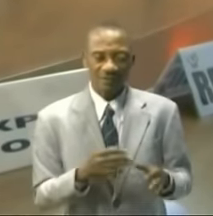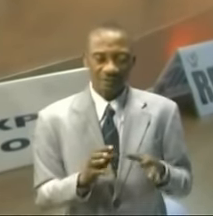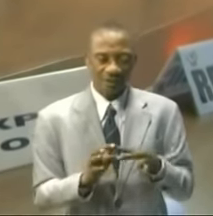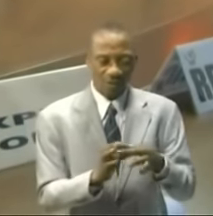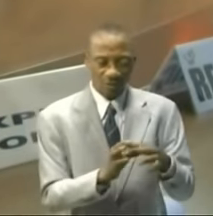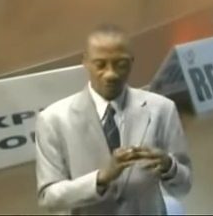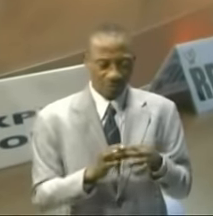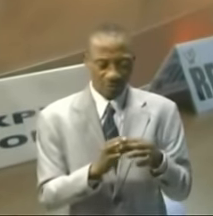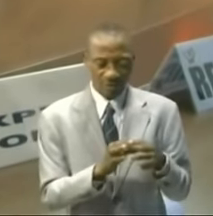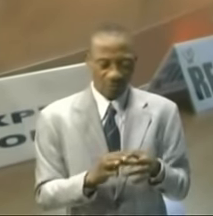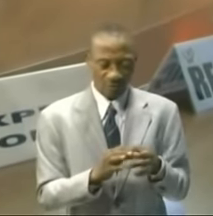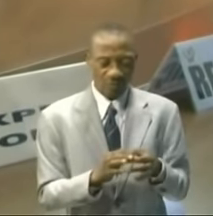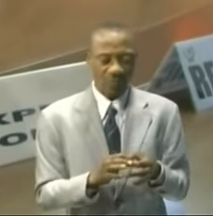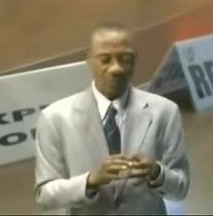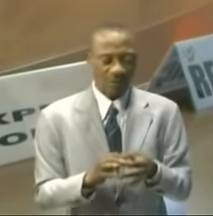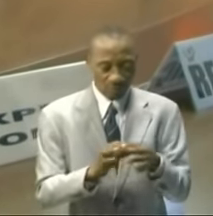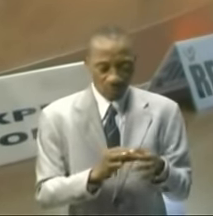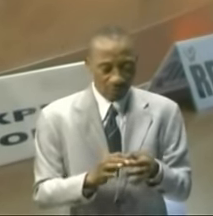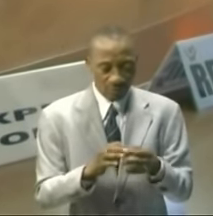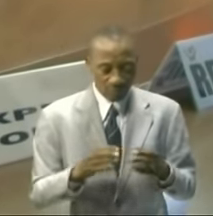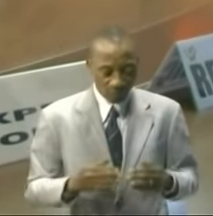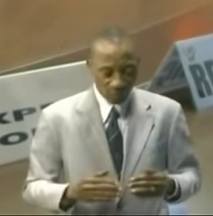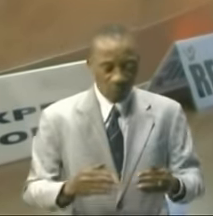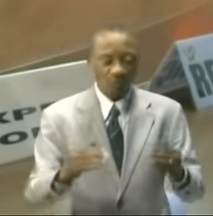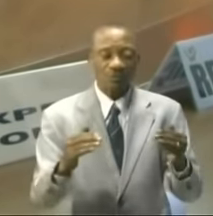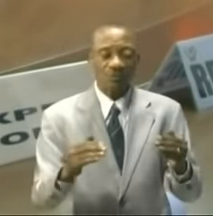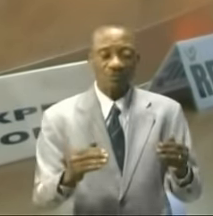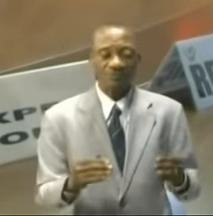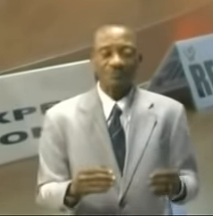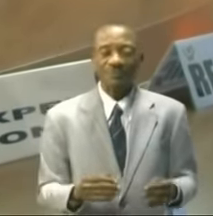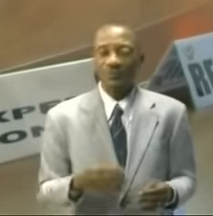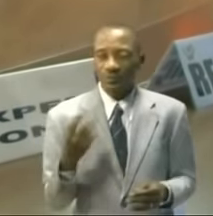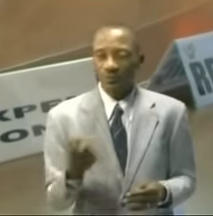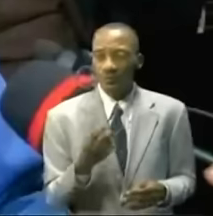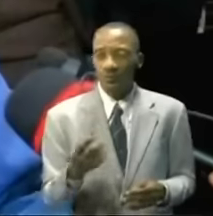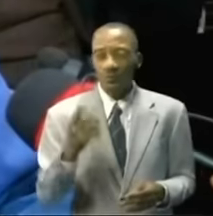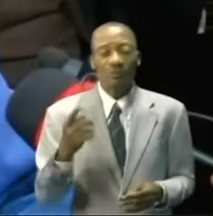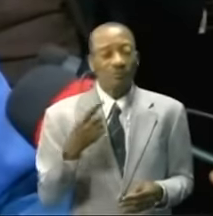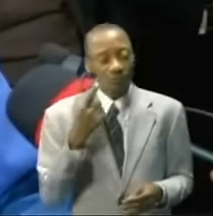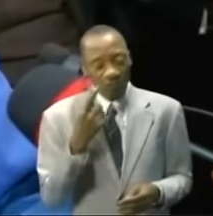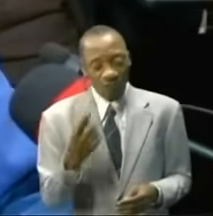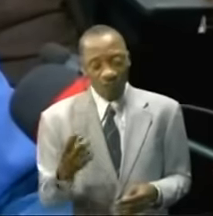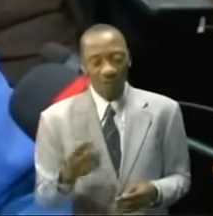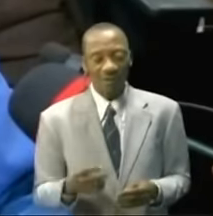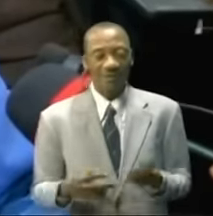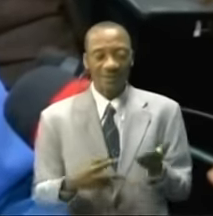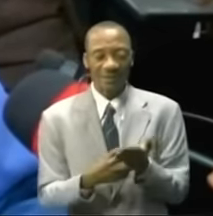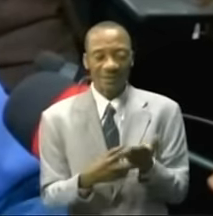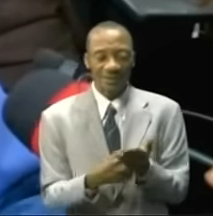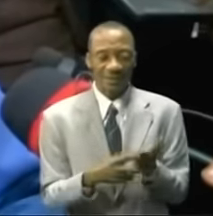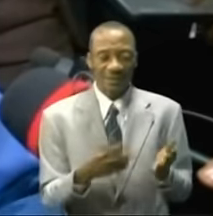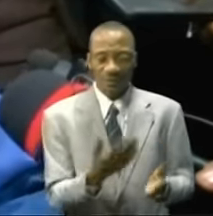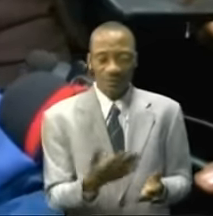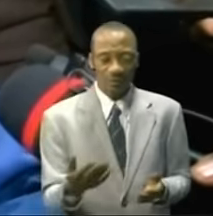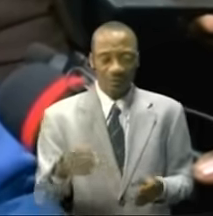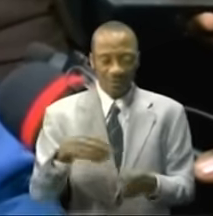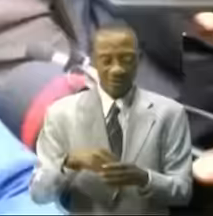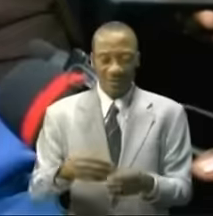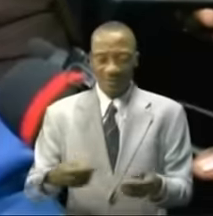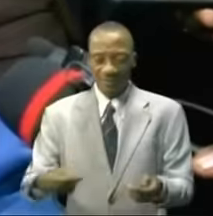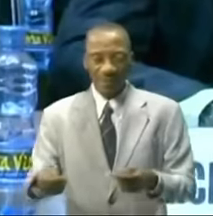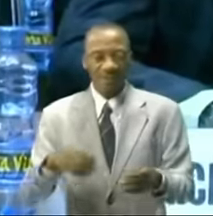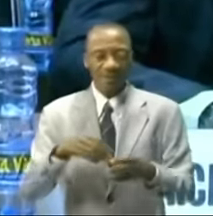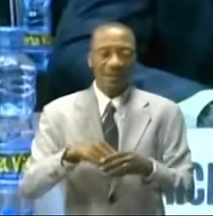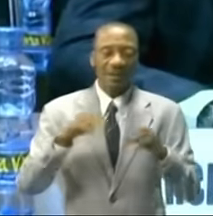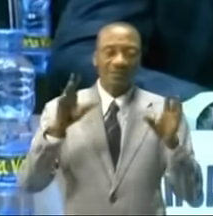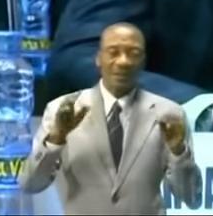demeure permanent. Déjà, nous les avons accueillis chaleureusement et ça doit avoir l'impact qu'il faut. C'est dans